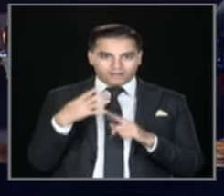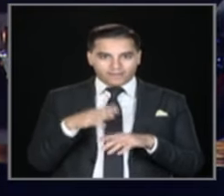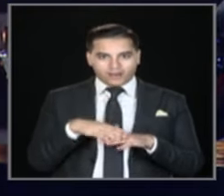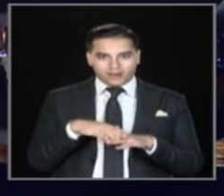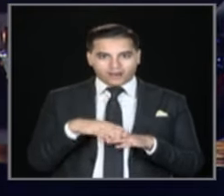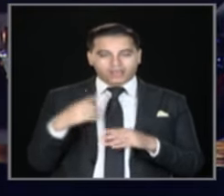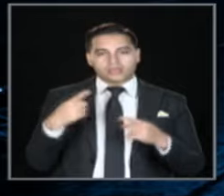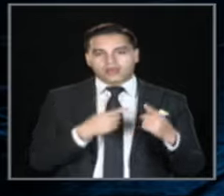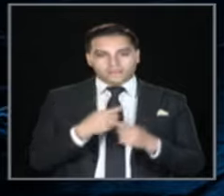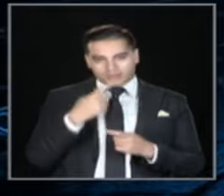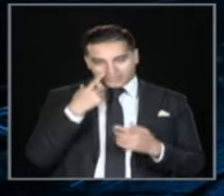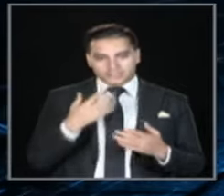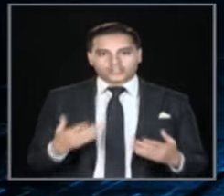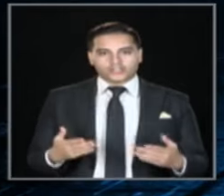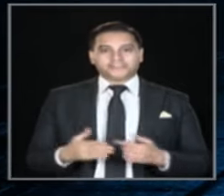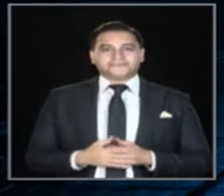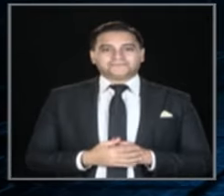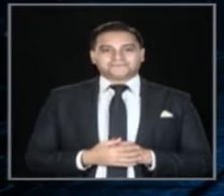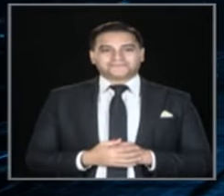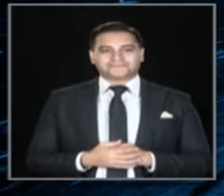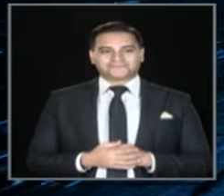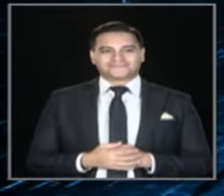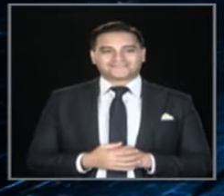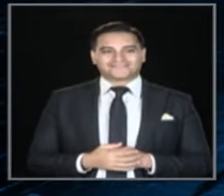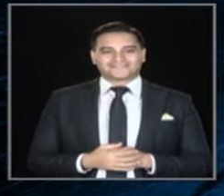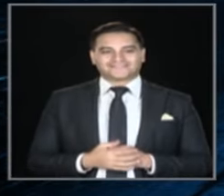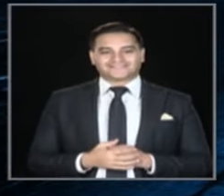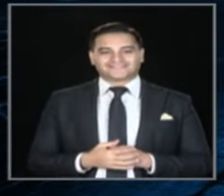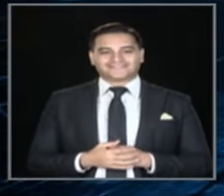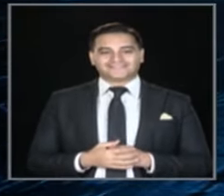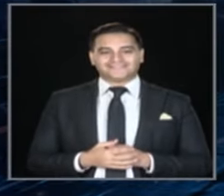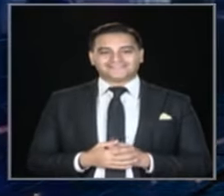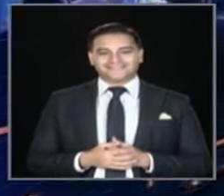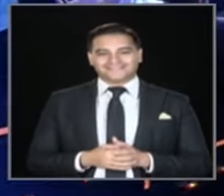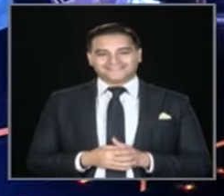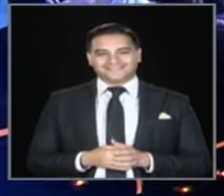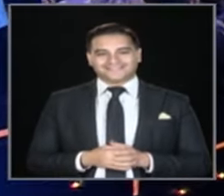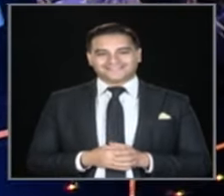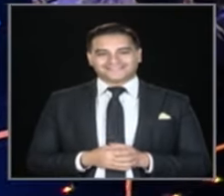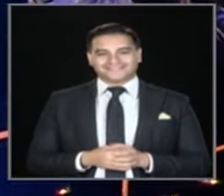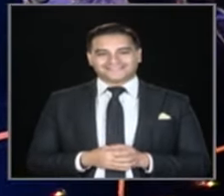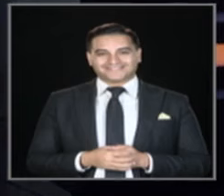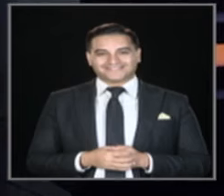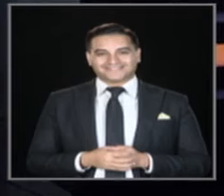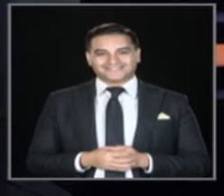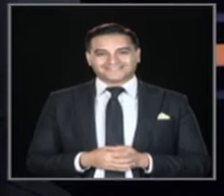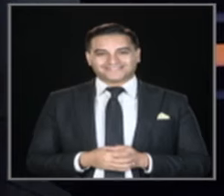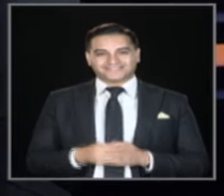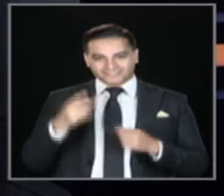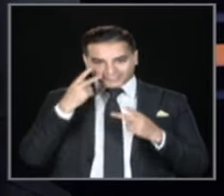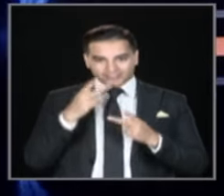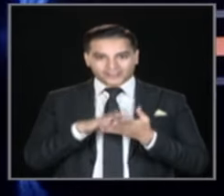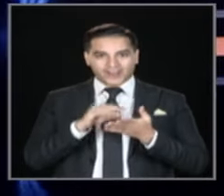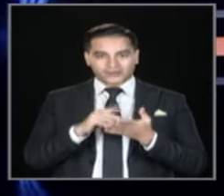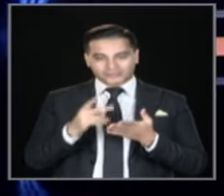فقره ضربات الجزاء ضربات جزاء هنشوف اول